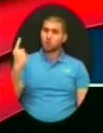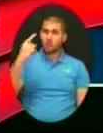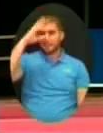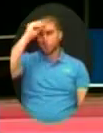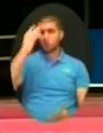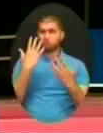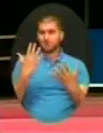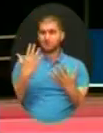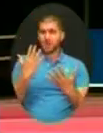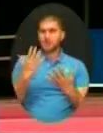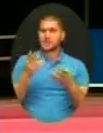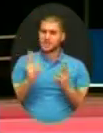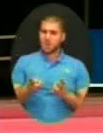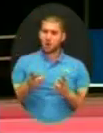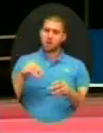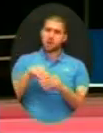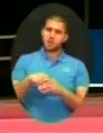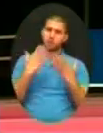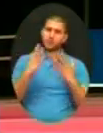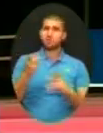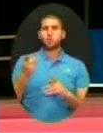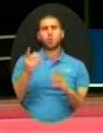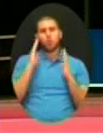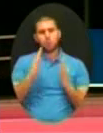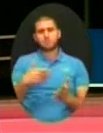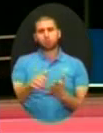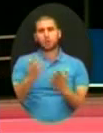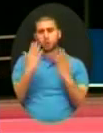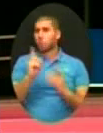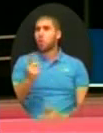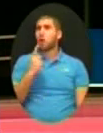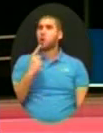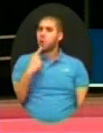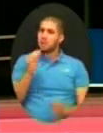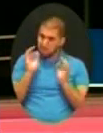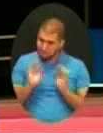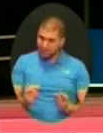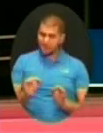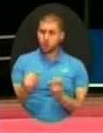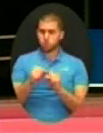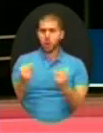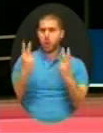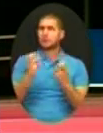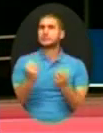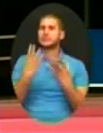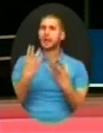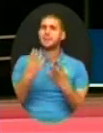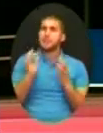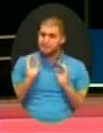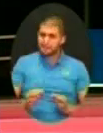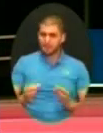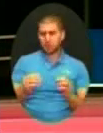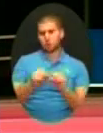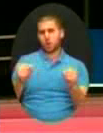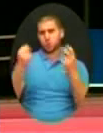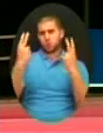בחור וטוב לנשק יוכל לשבת בישיבה אם הוא מצהיר שתורתו אמנותו. לא, לא, זה לא מצהיר, זה הוא באמת יושב ובאמת תורתו אמנותו, לא באמת תורתו